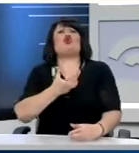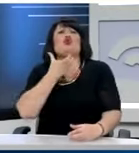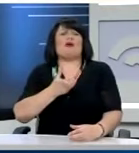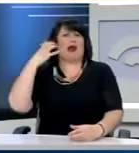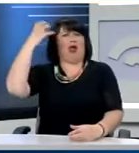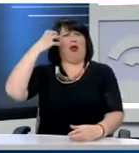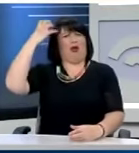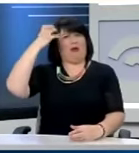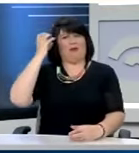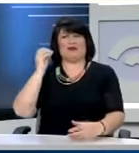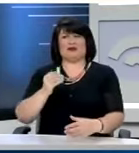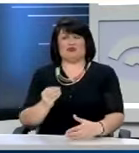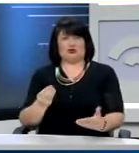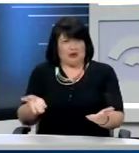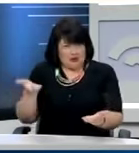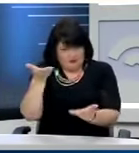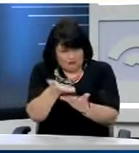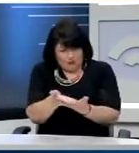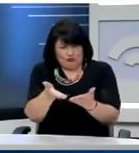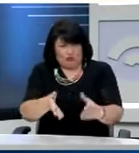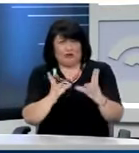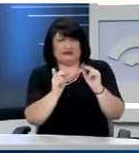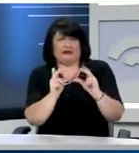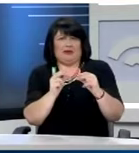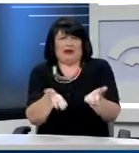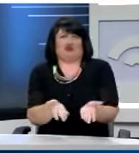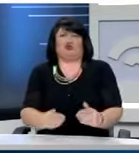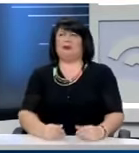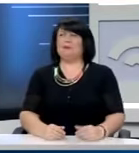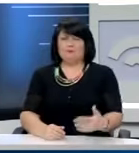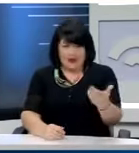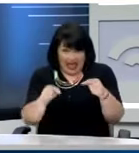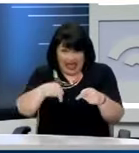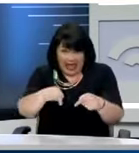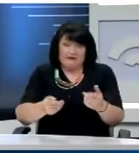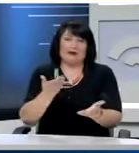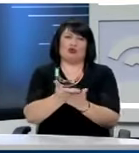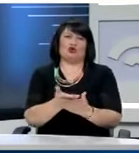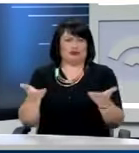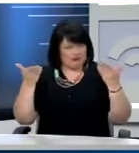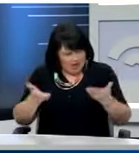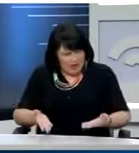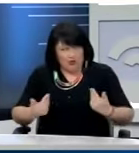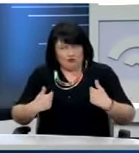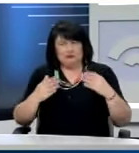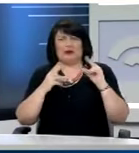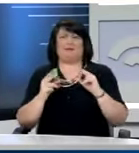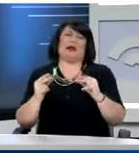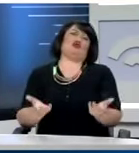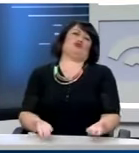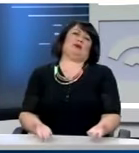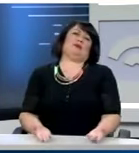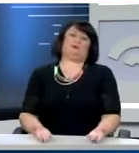επιστήμονες. Φέρτε την πρόταση αυτή ως βάση συζήτησης. Την πρόταση αυτή όμως θα είμαστε εδώ να